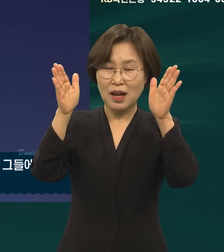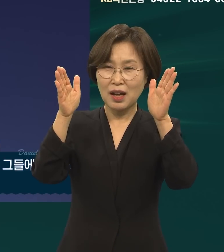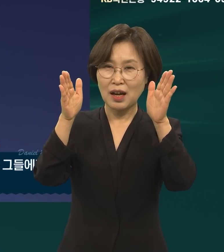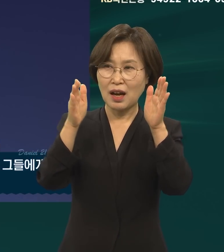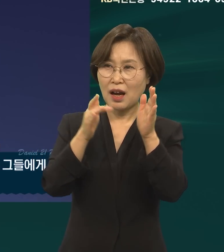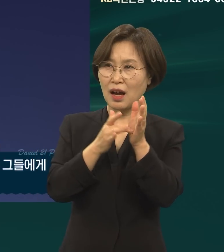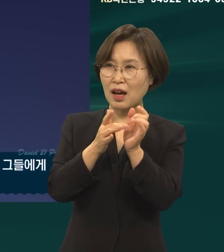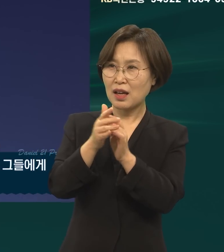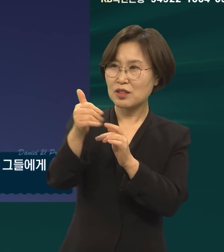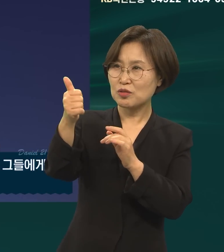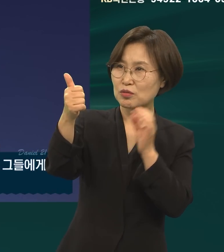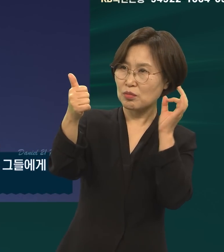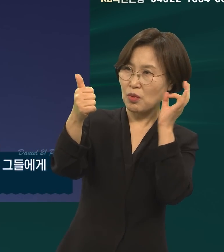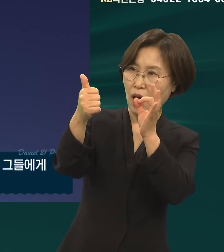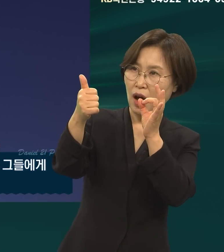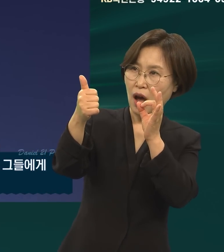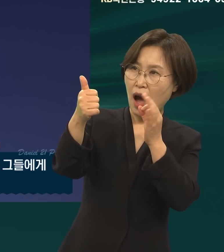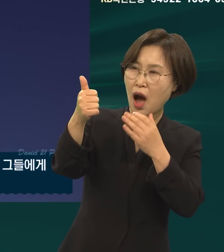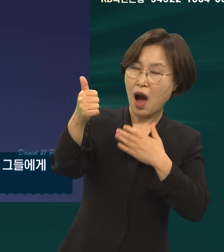누구예요?